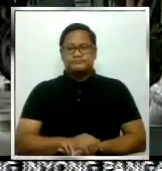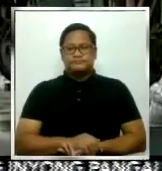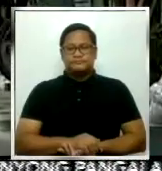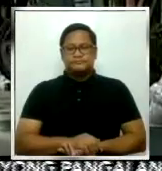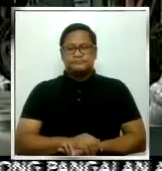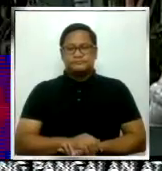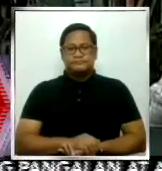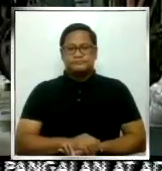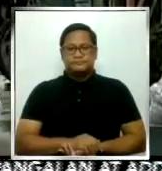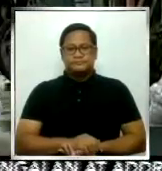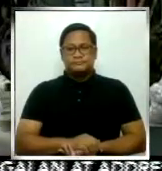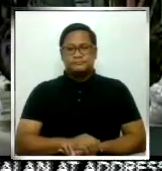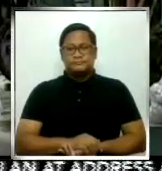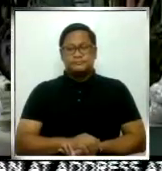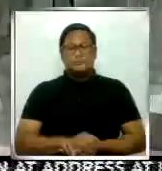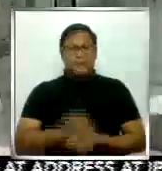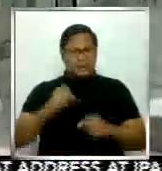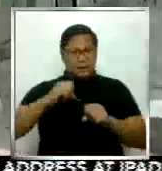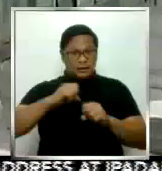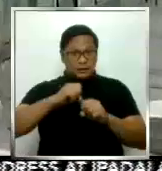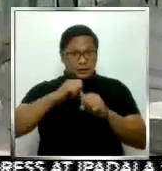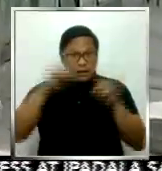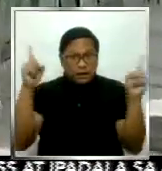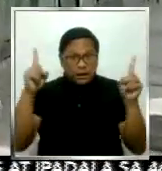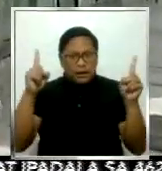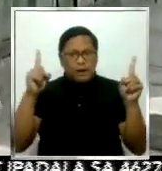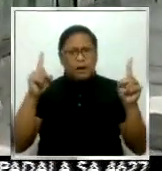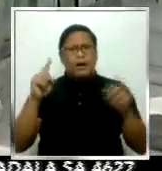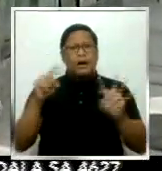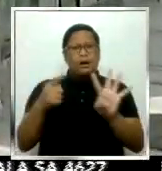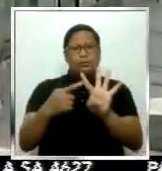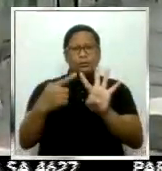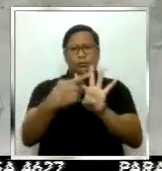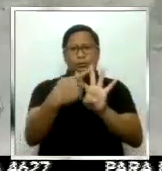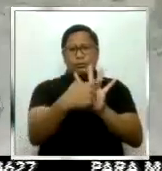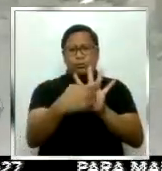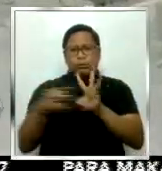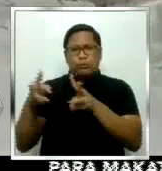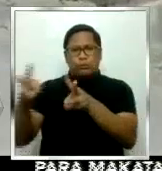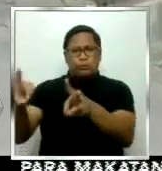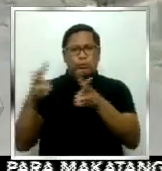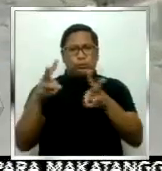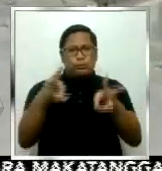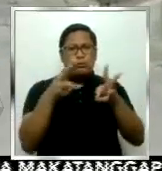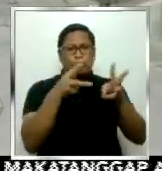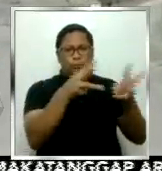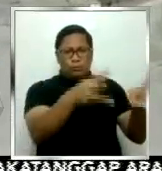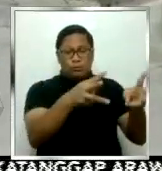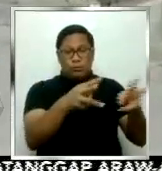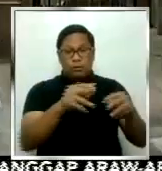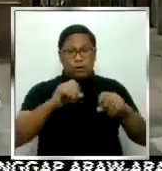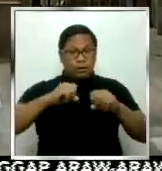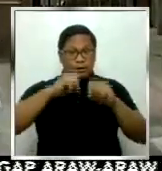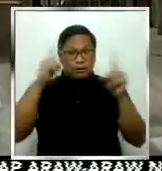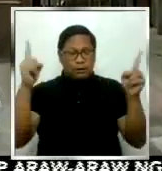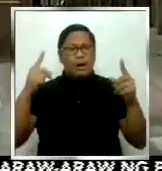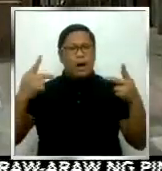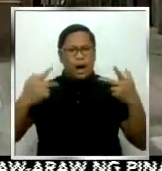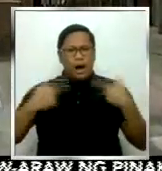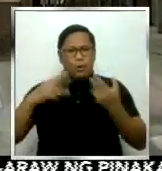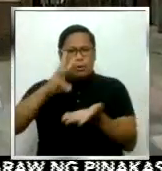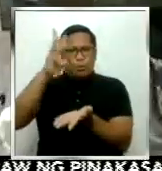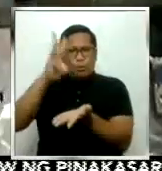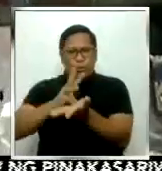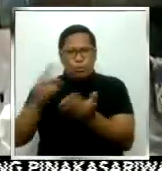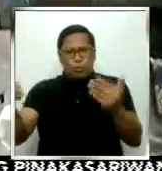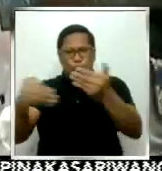Nagulat na lang daw ang mga nakatira sa 4 na kalsada rito sa Barangay Manggahan, Pasig City dahil pagising nila, naka-localized enhanced community quarantine